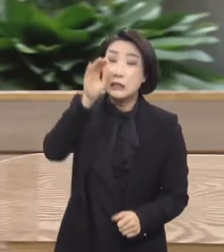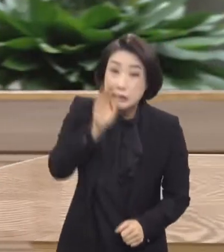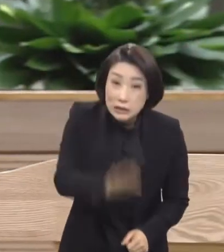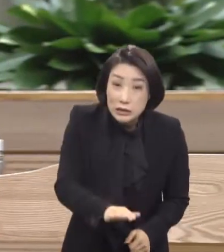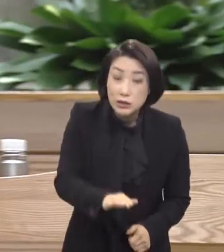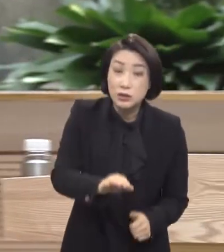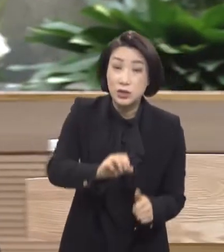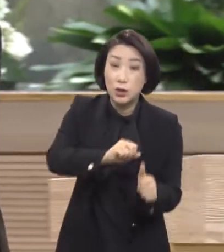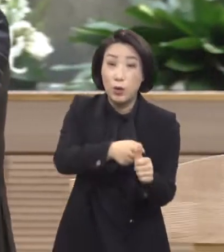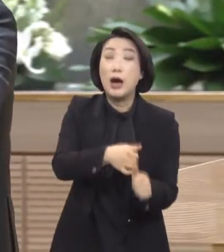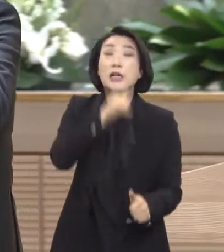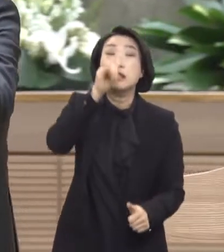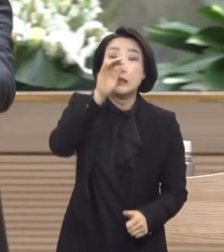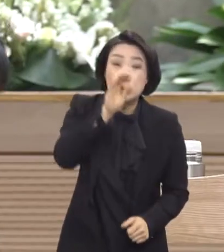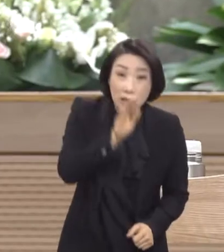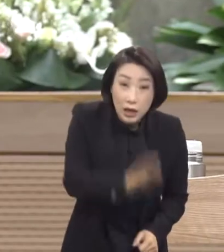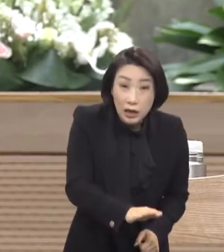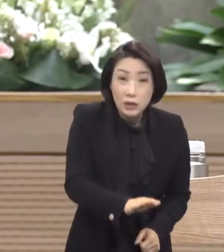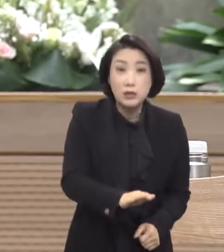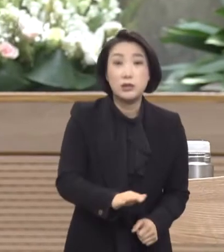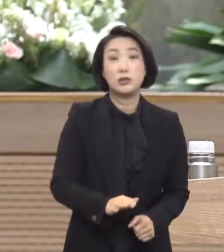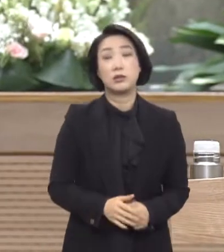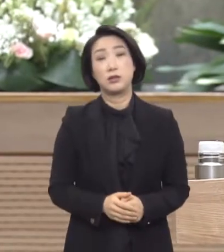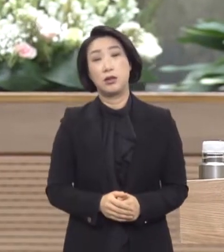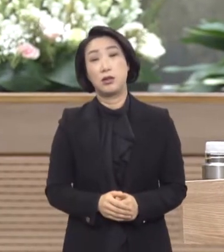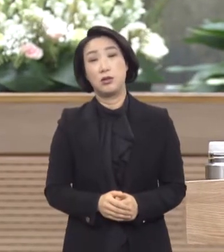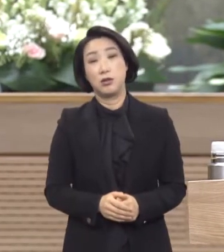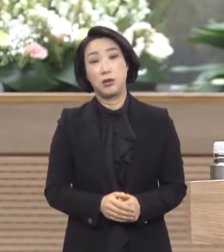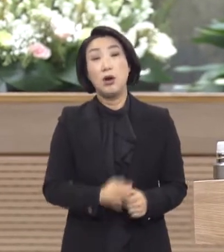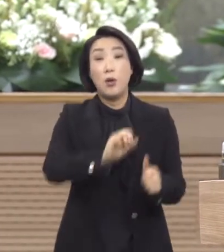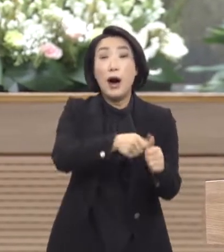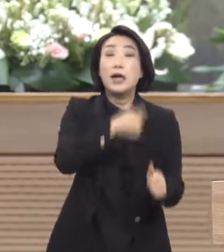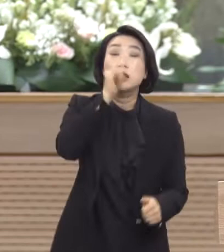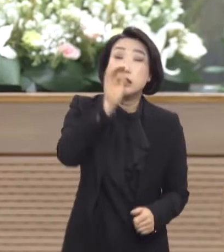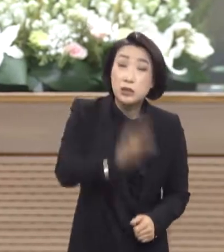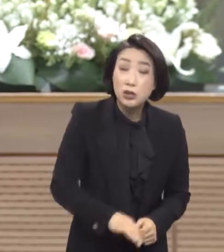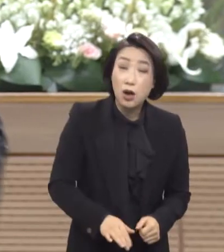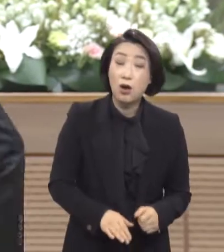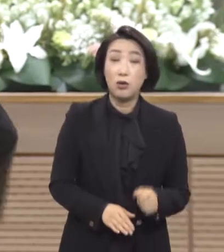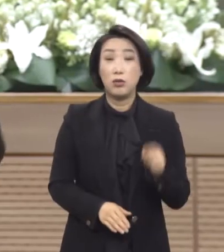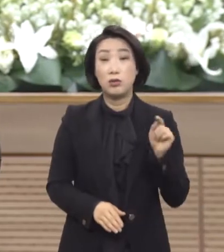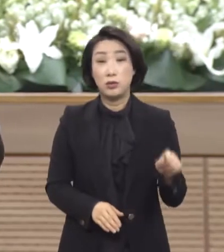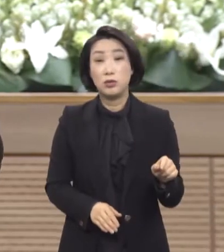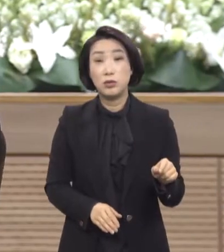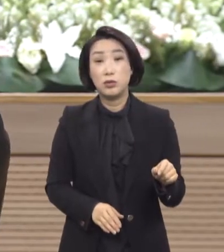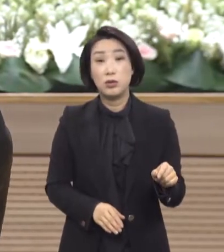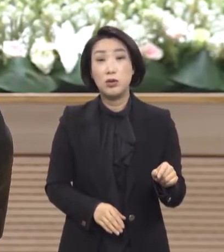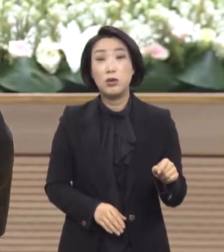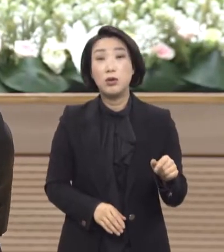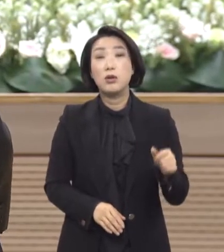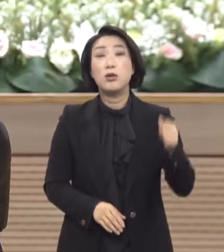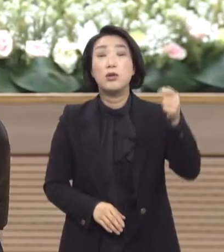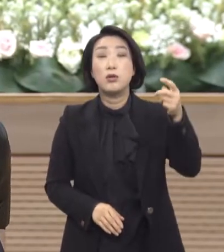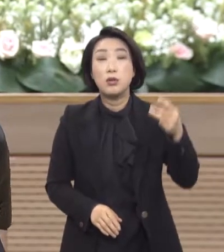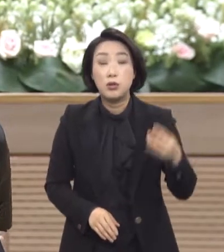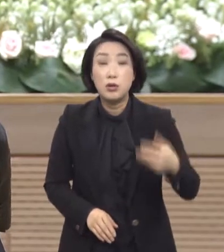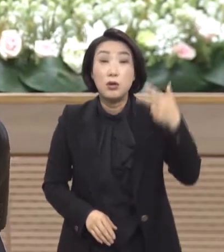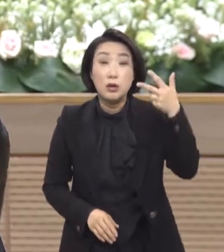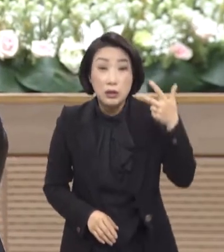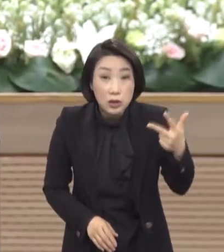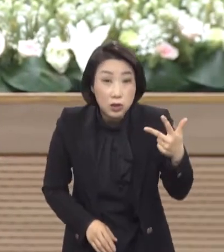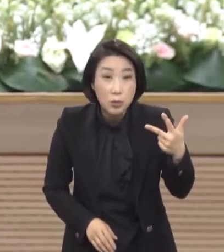화 있을진저 화 있을진저 화 있을진저 일곱